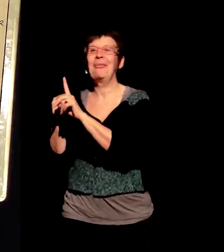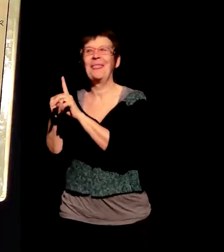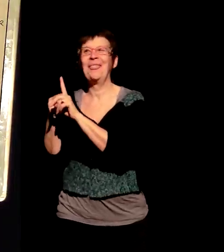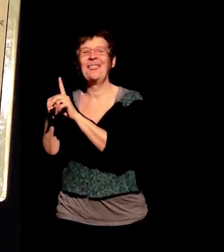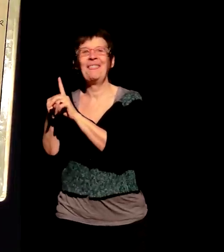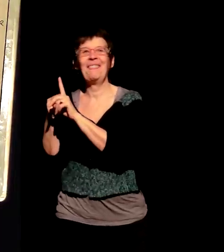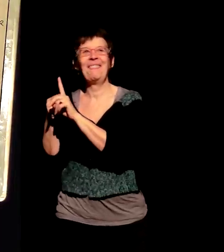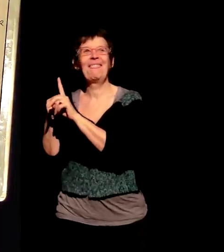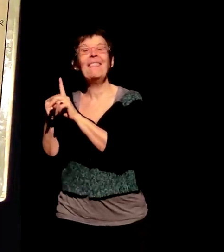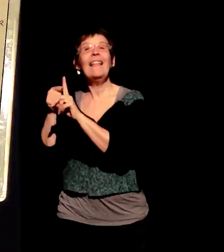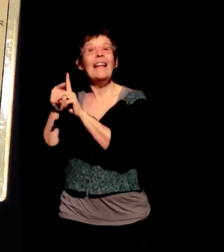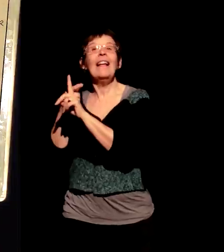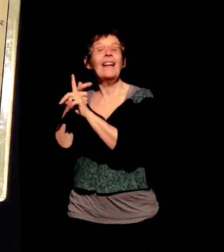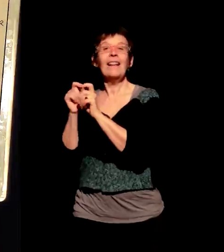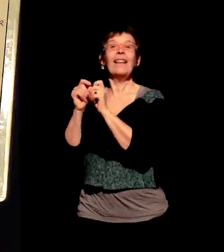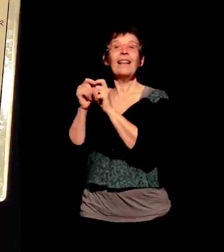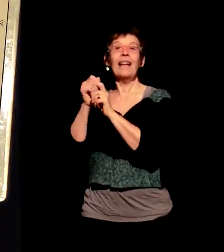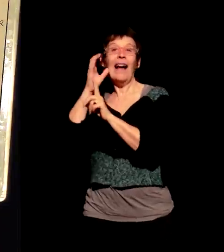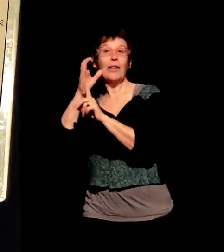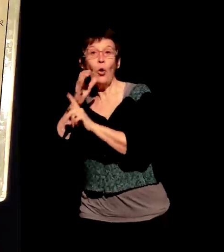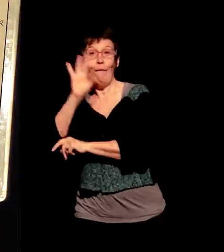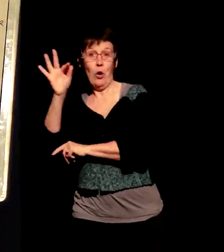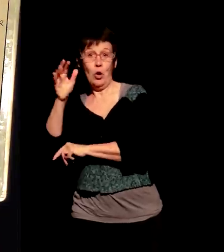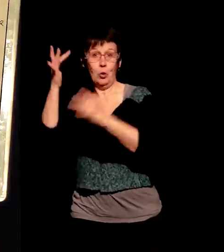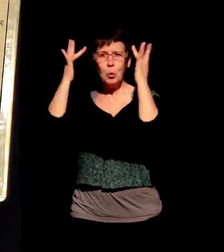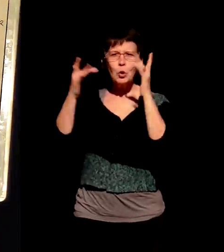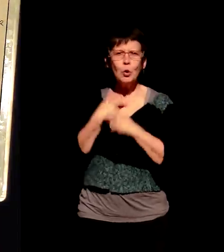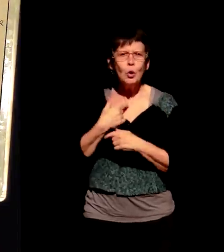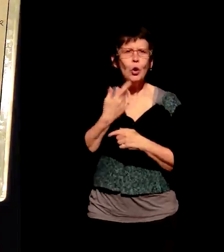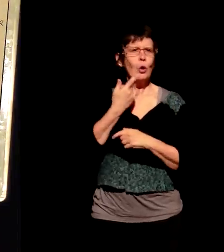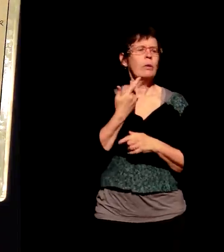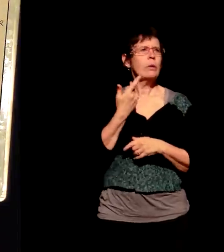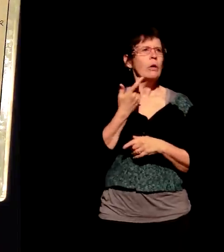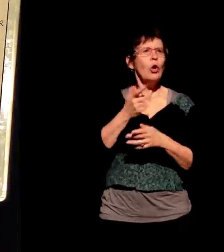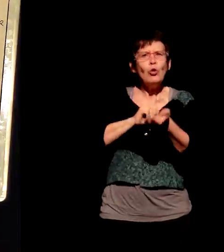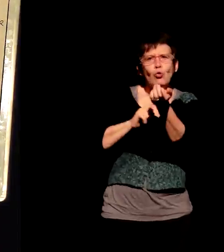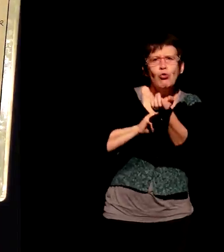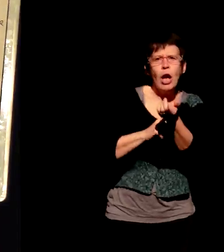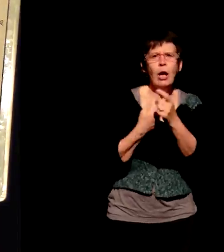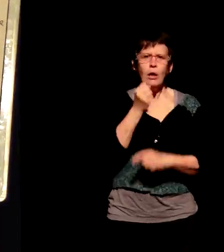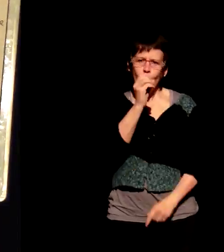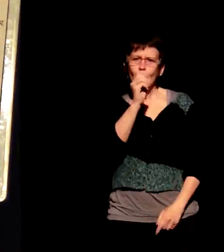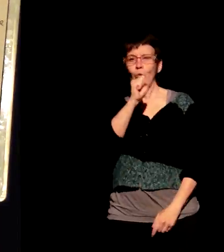Finkielkraut sur France Culture qui dit « J'entends très très bien le trait d'union qu'il y a entre sous et chien dans sous-chien. » Bon.